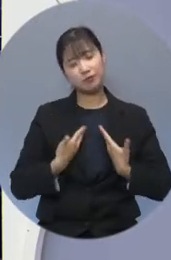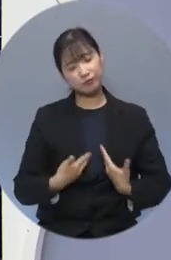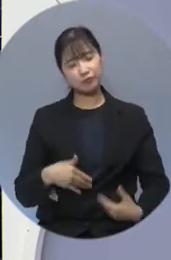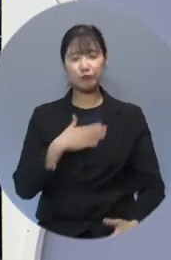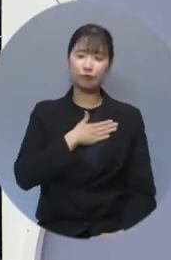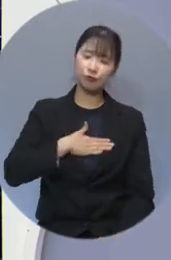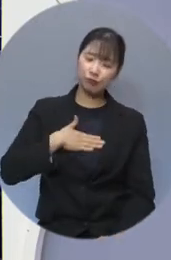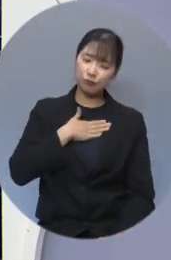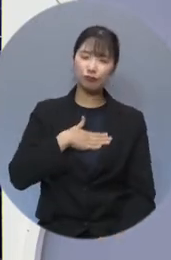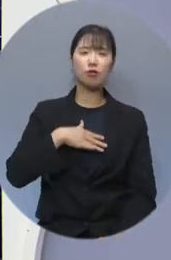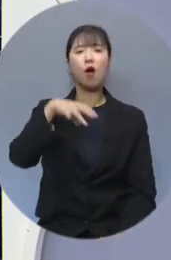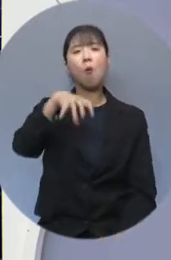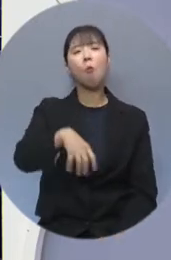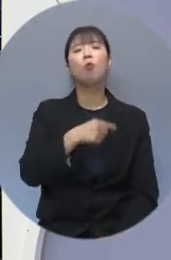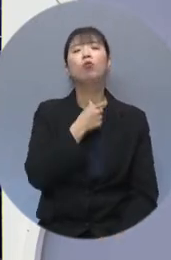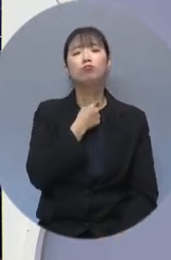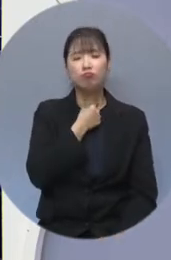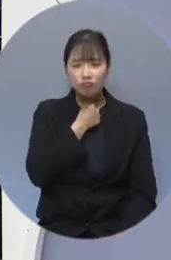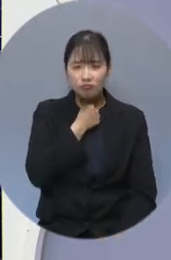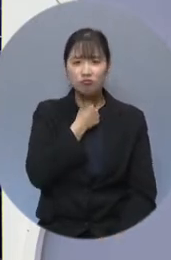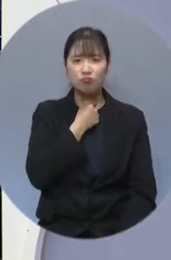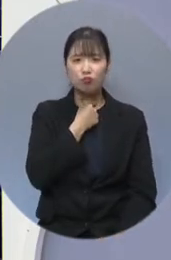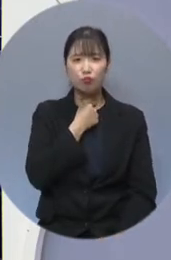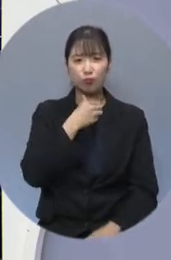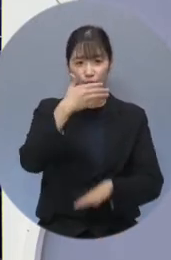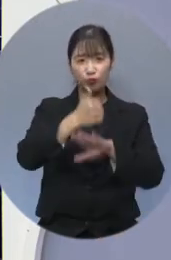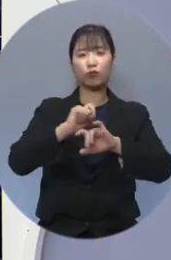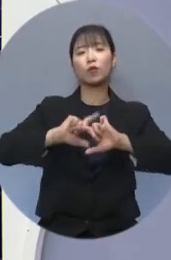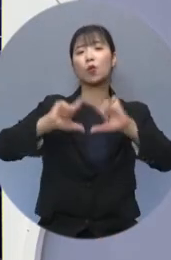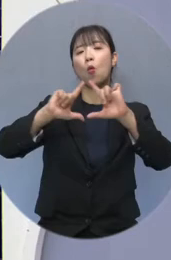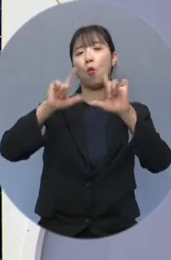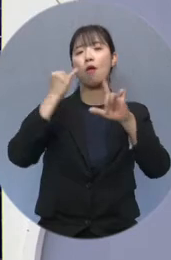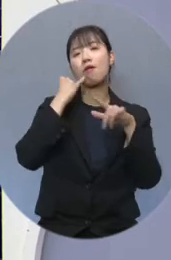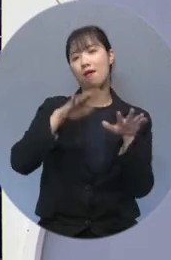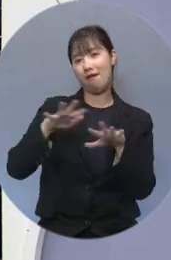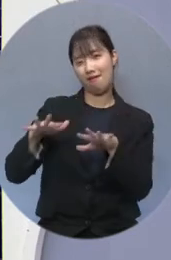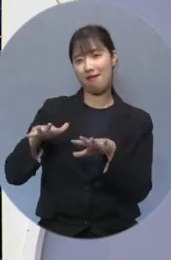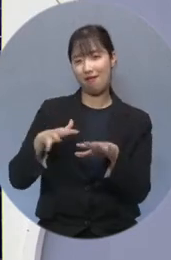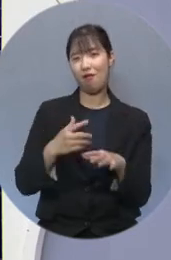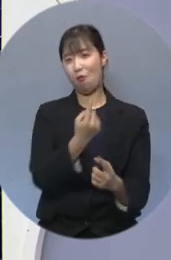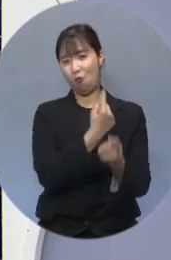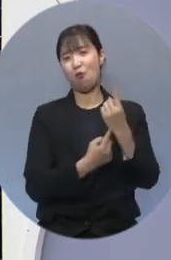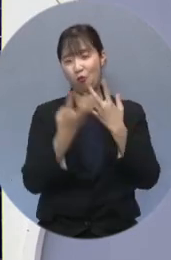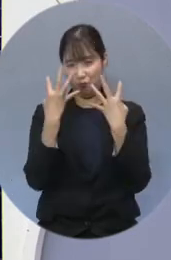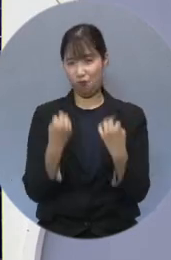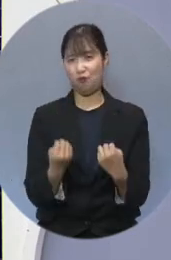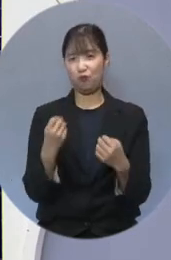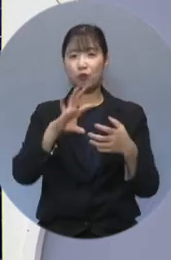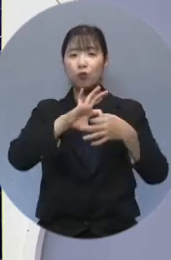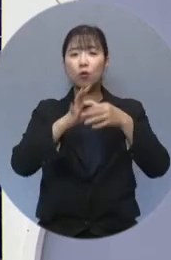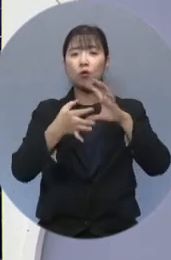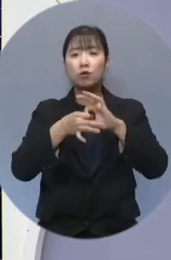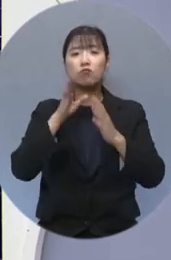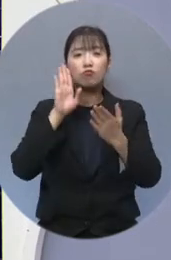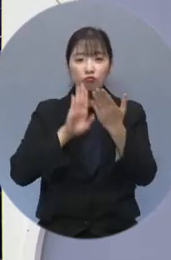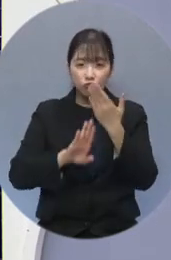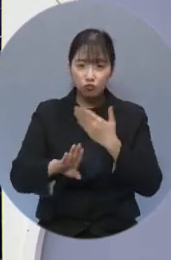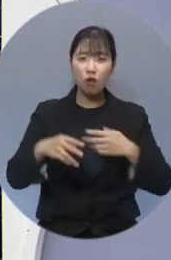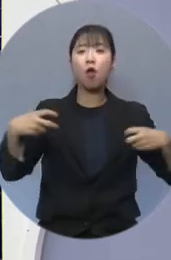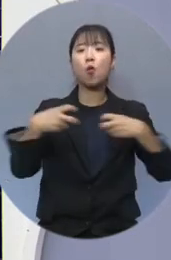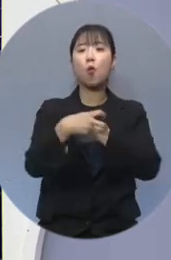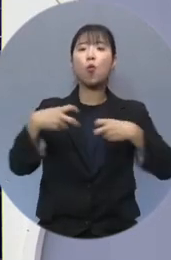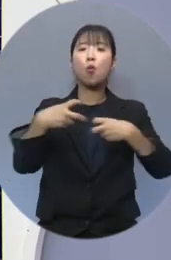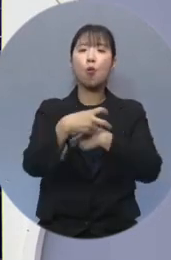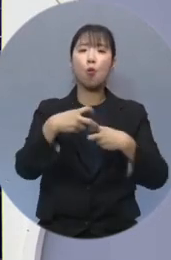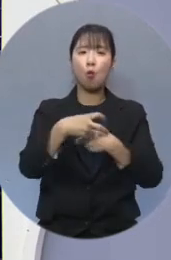위안을 받을 공간이 필요해서 동해안을 많이 찾으신 거고요. 올림픽 이후에 개선된